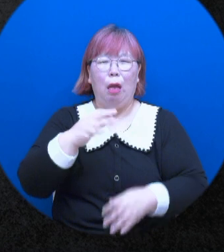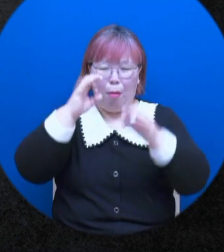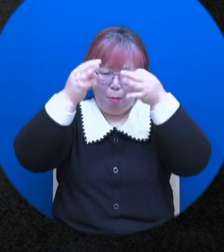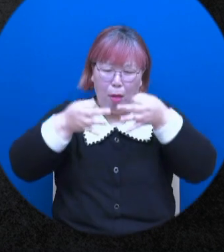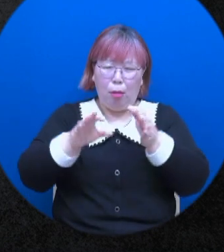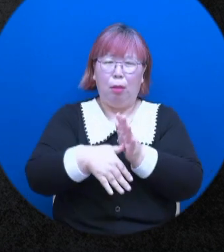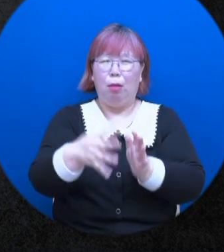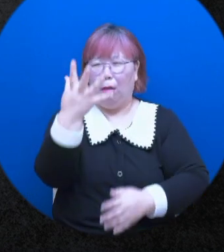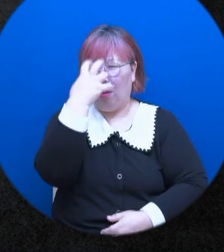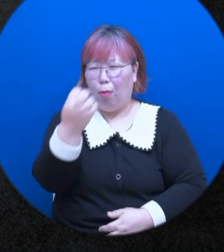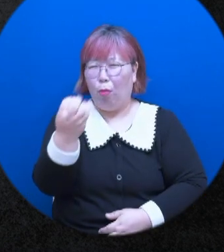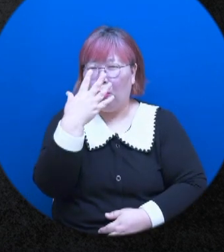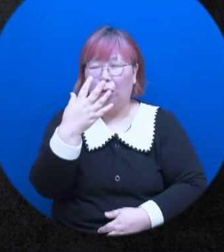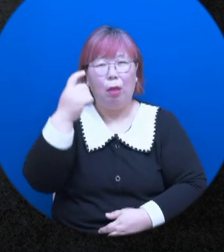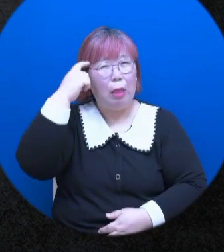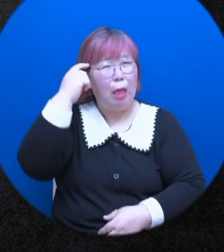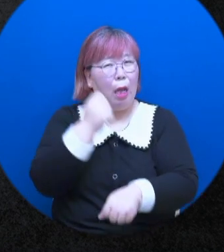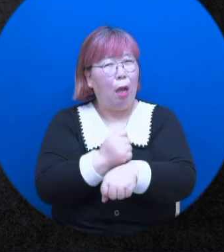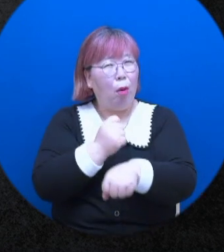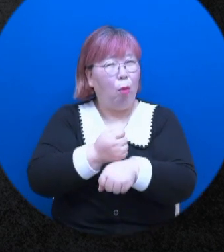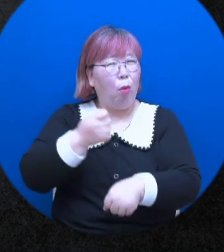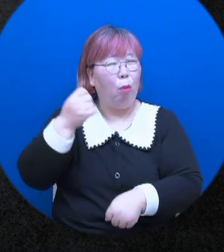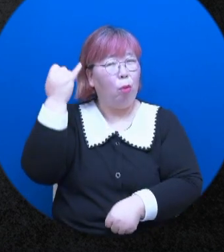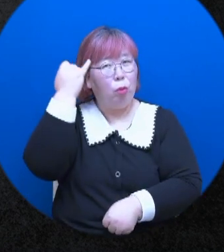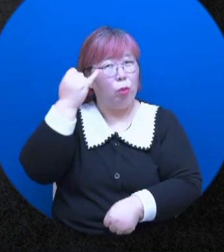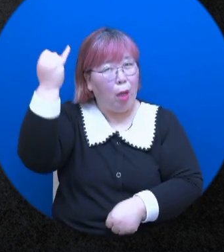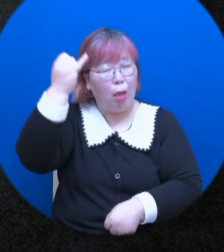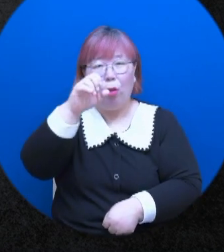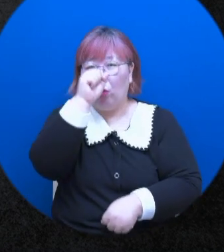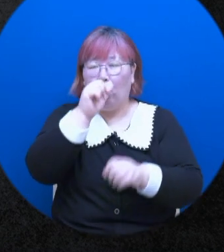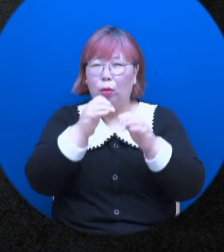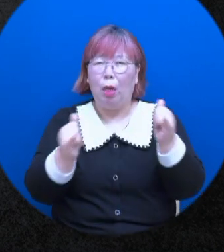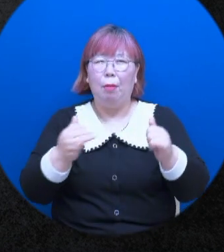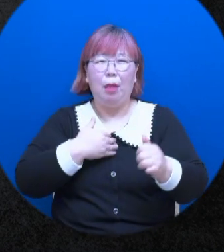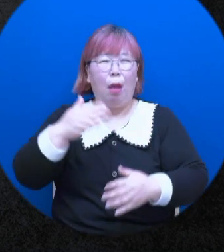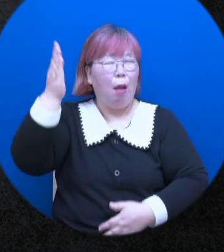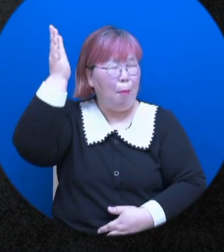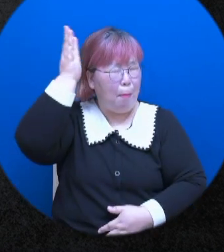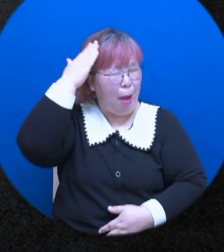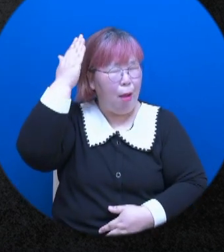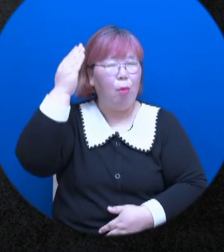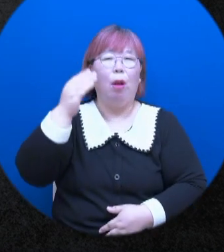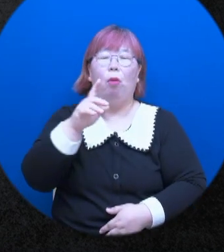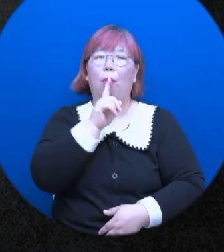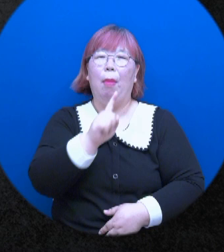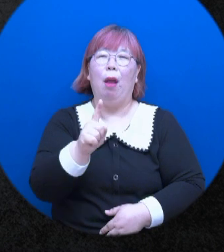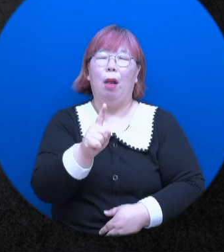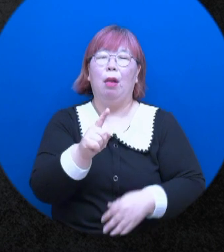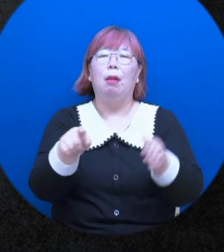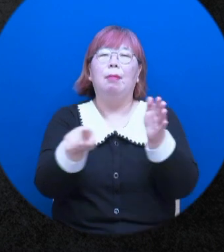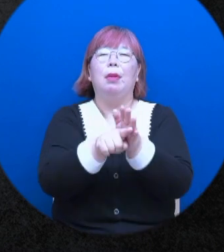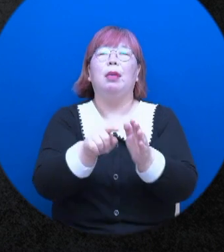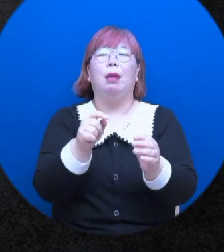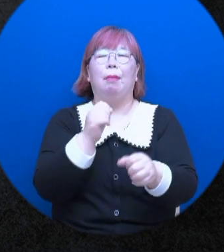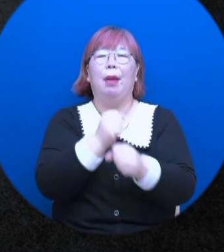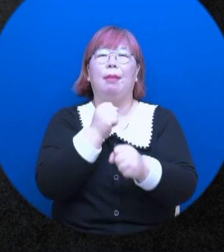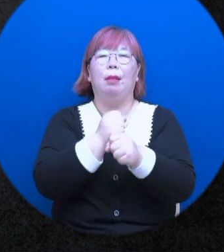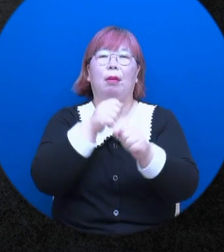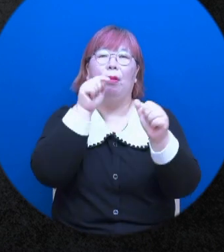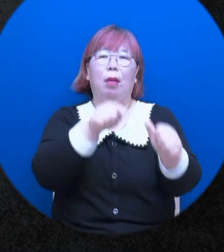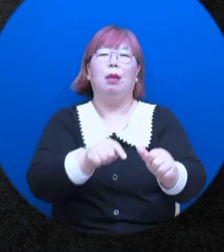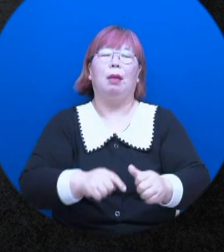믿으려고 애쓰며 명석한 남자가 스스로 멍청이라고 믿기 위해 노력하는 것이라 믿게